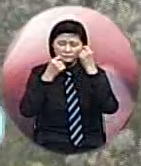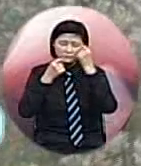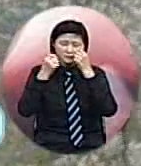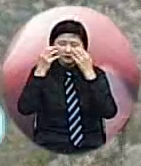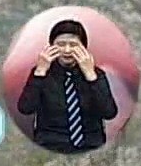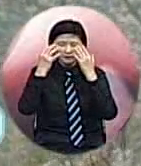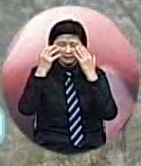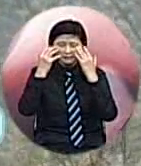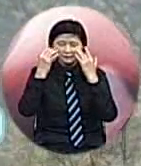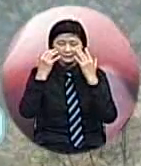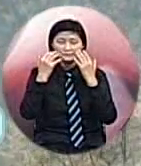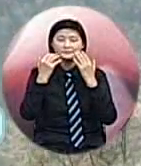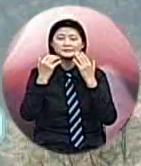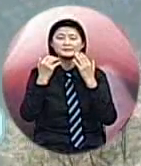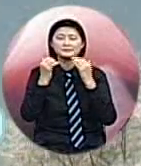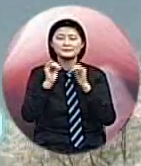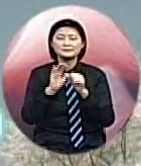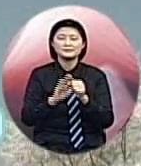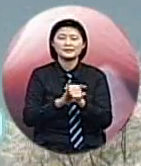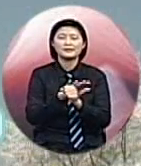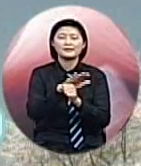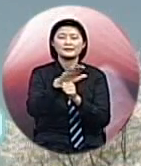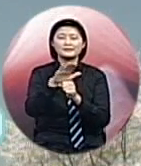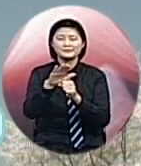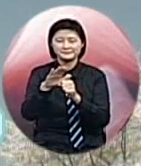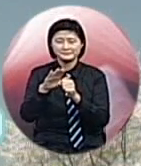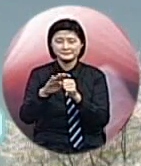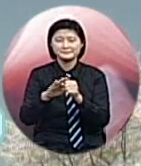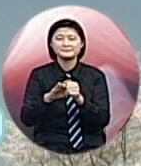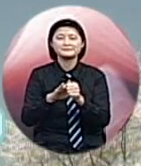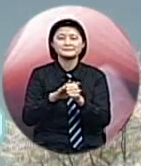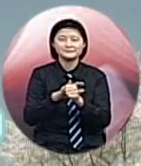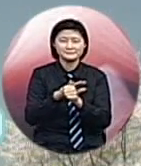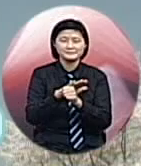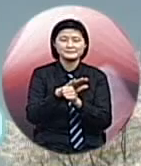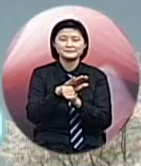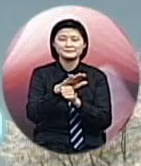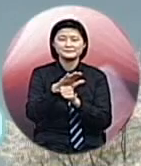사랑이 울어야 하는 사랑에